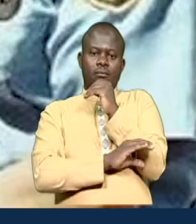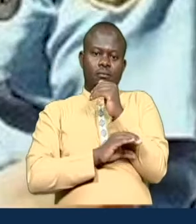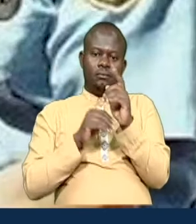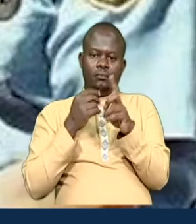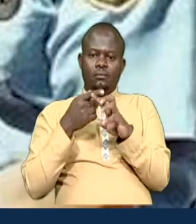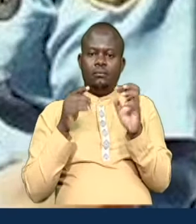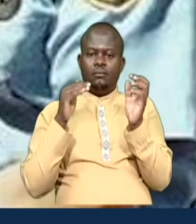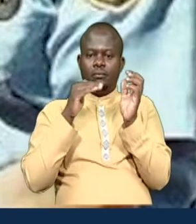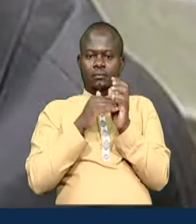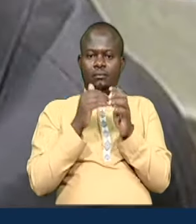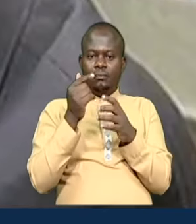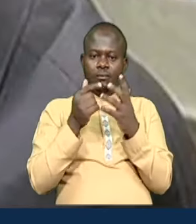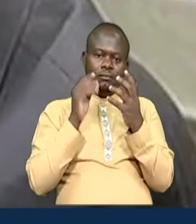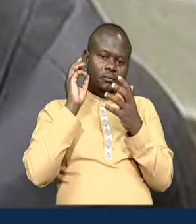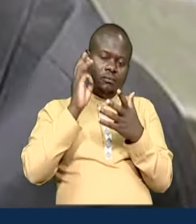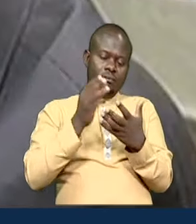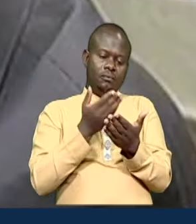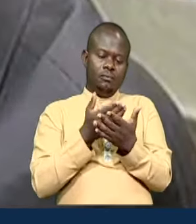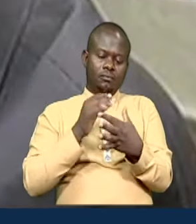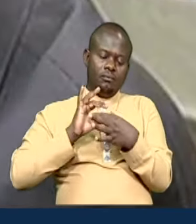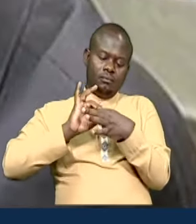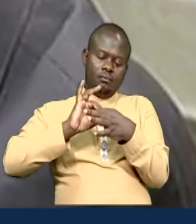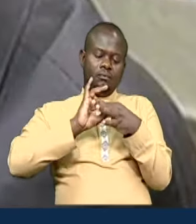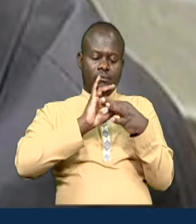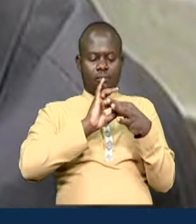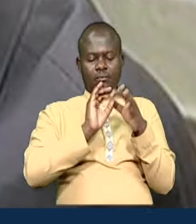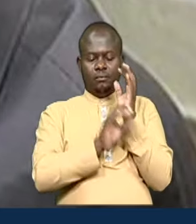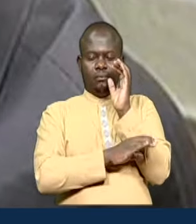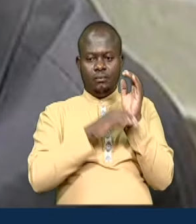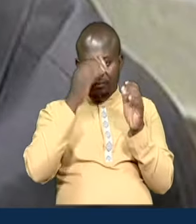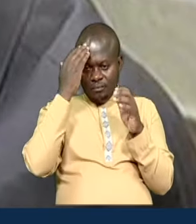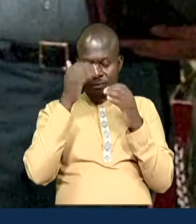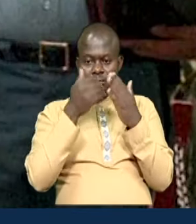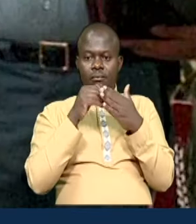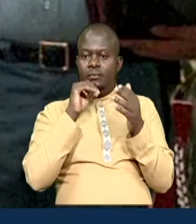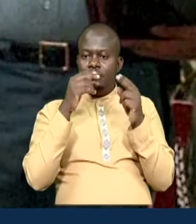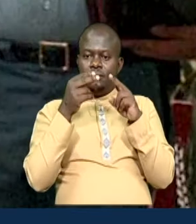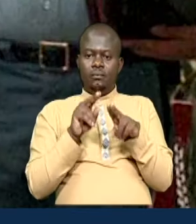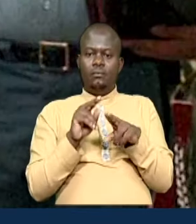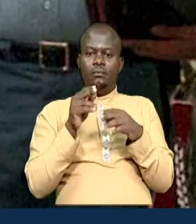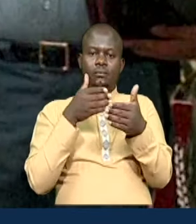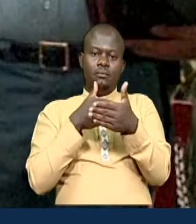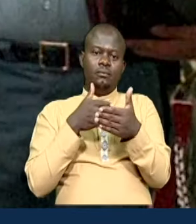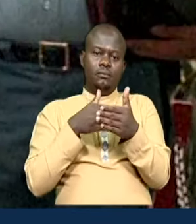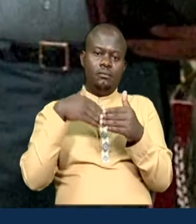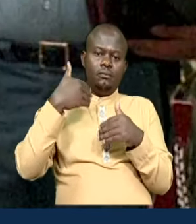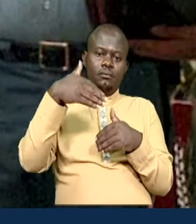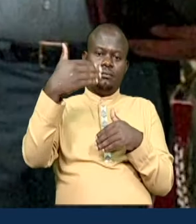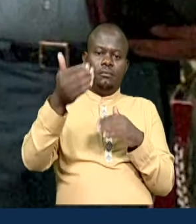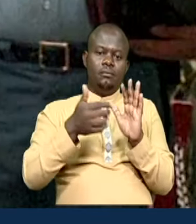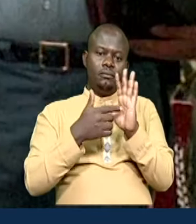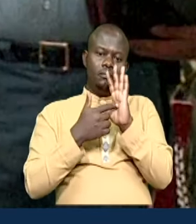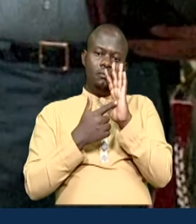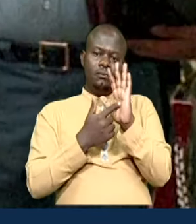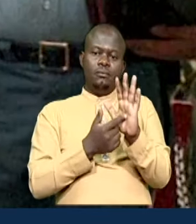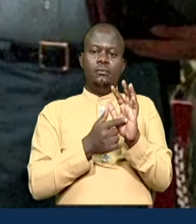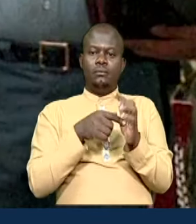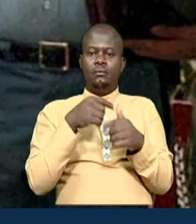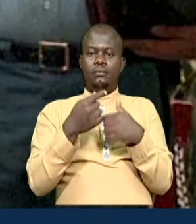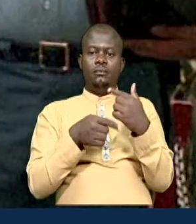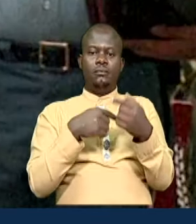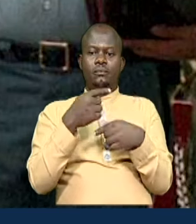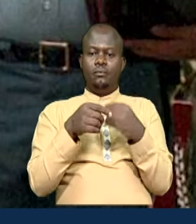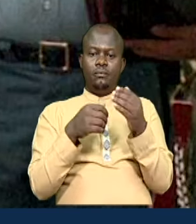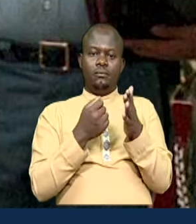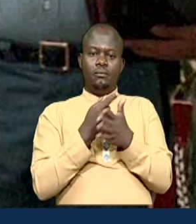Cyakora ngo ibi bisaba ubufatanye cyane bw'ibihugu, kuko bitagenze uko imbogamizi zagiye zigaragaza zizakomeza gutuma